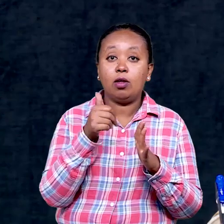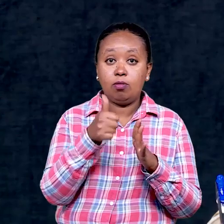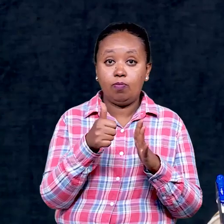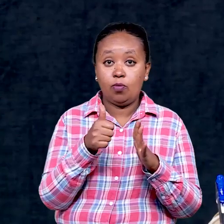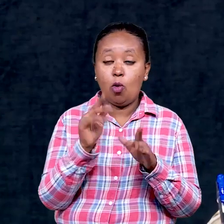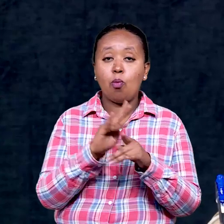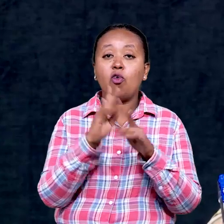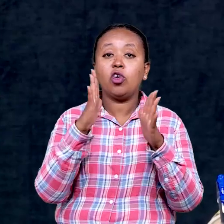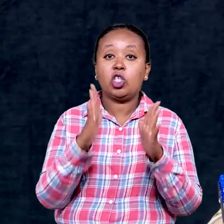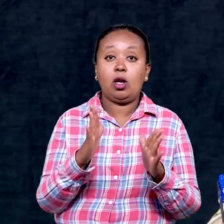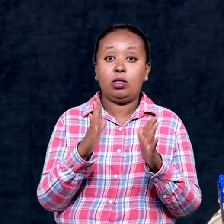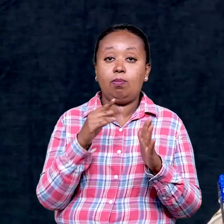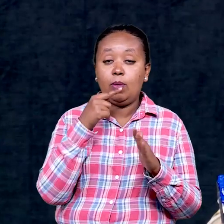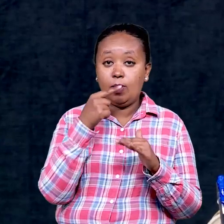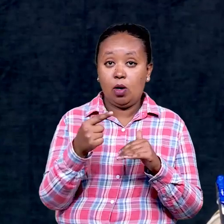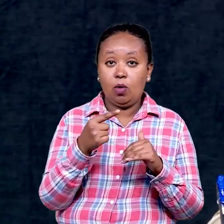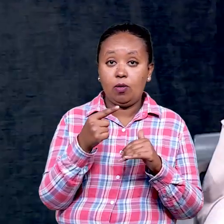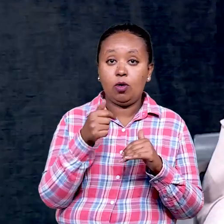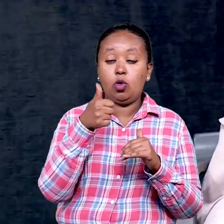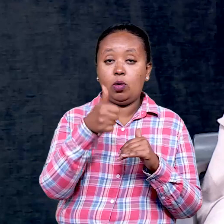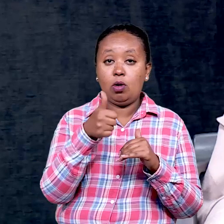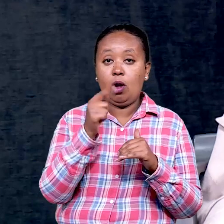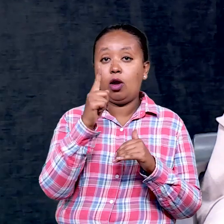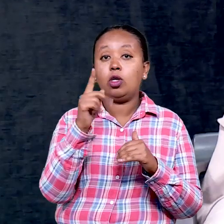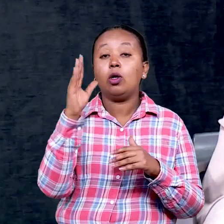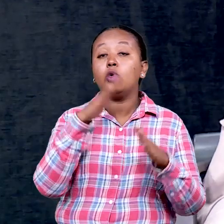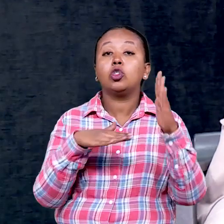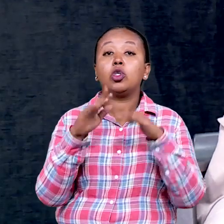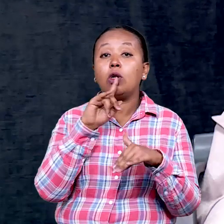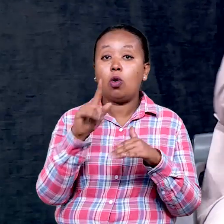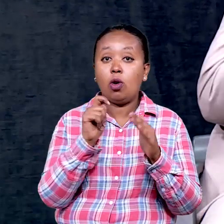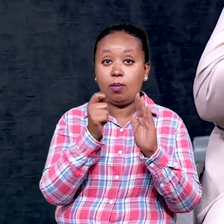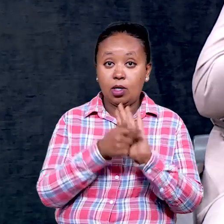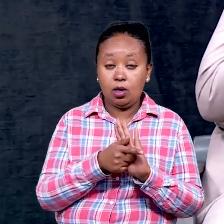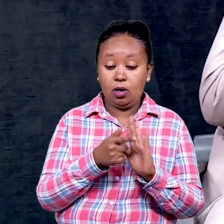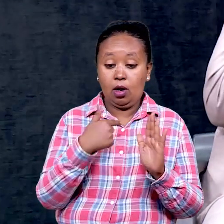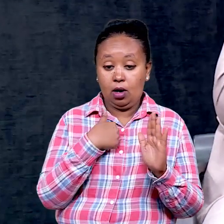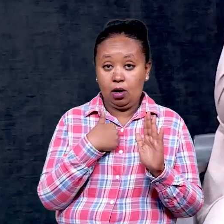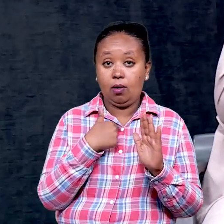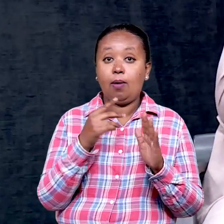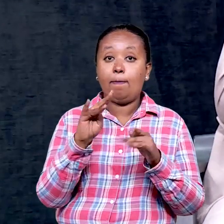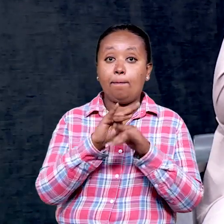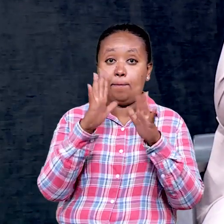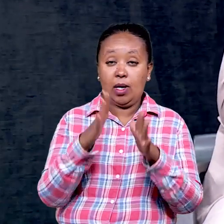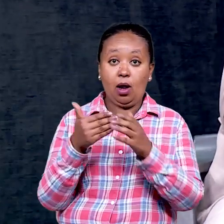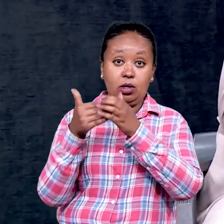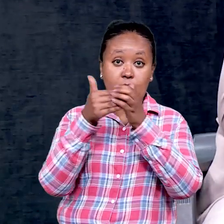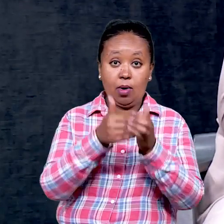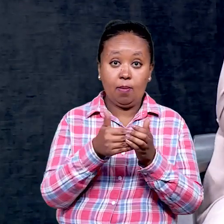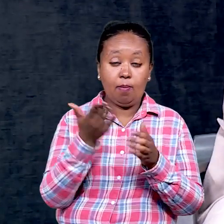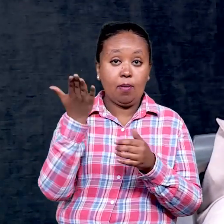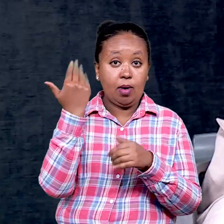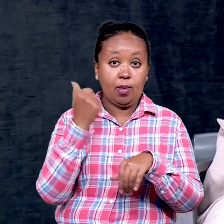ሙያተኝነት ፕሮፌሽናሊዝም የምትይው እሱ አንደኛው ችግር ነው። ለምሳሌ እኔ ሚዲያ